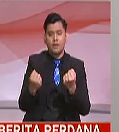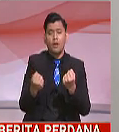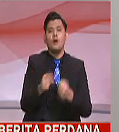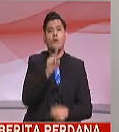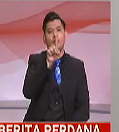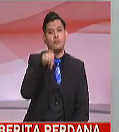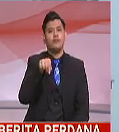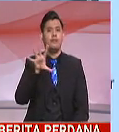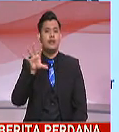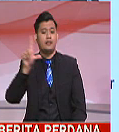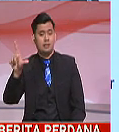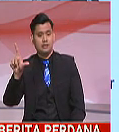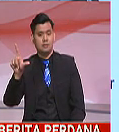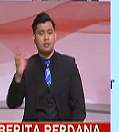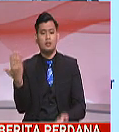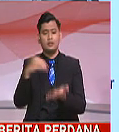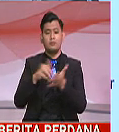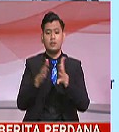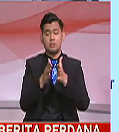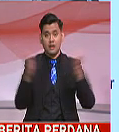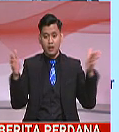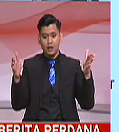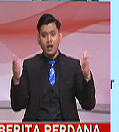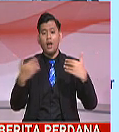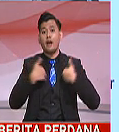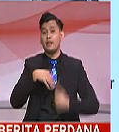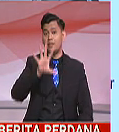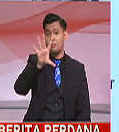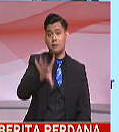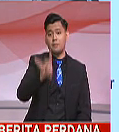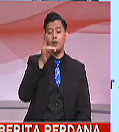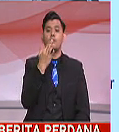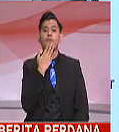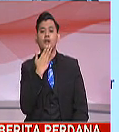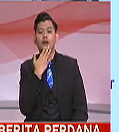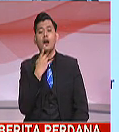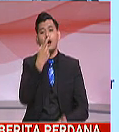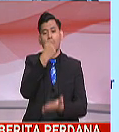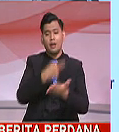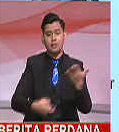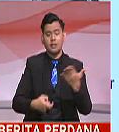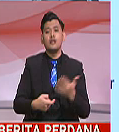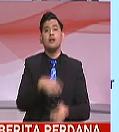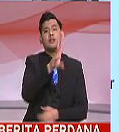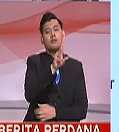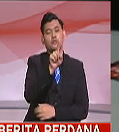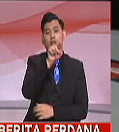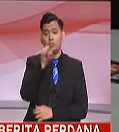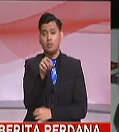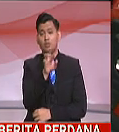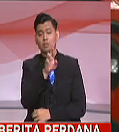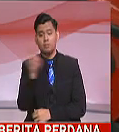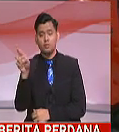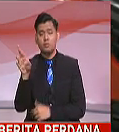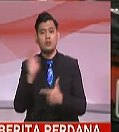1.5 liter ataupun enjin lebih besar. Tiga varian dengan 5 pilihan warna ditawarkan pada harga bermula